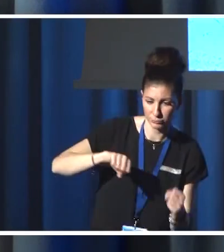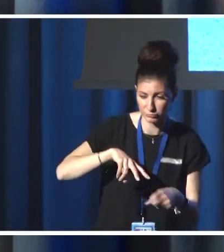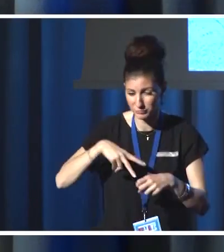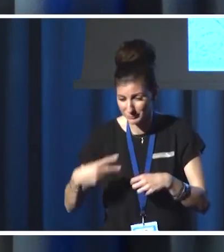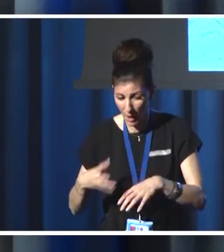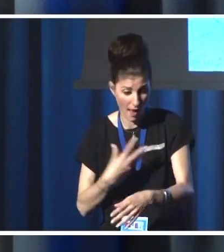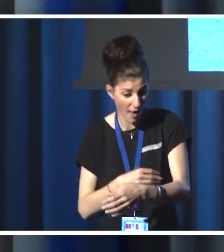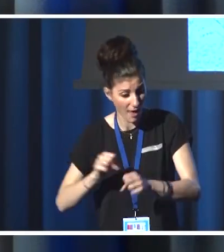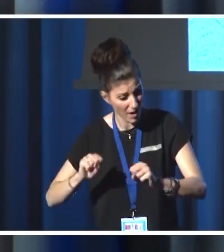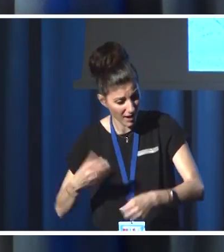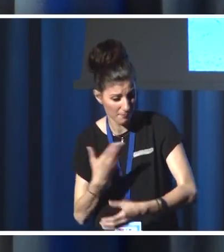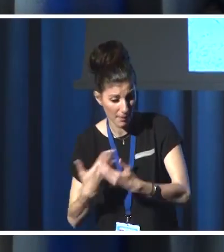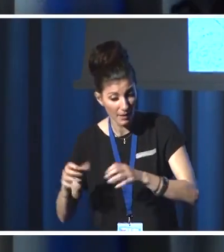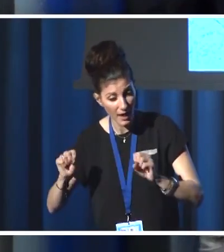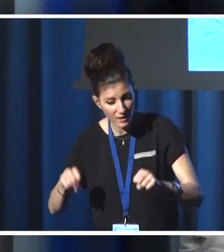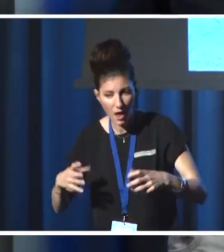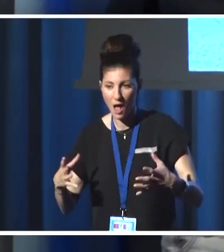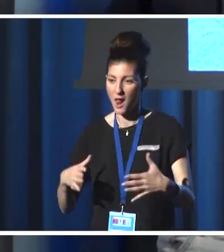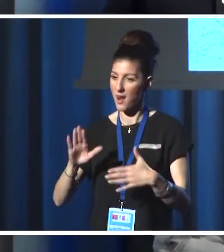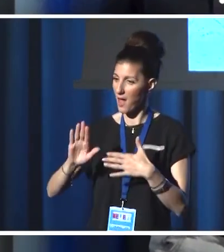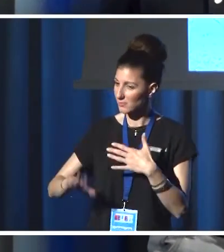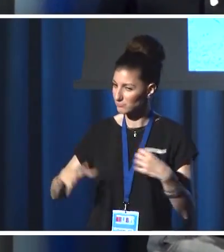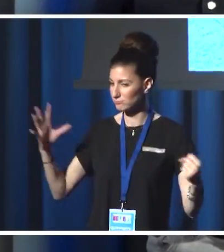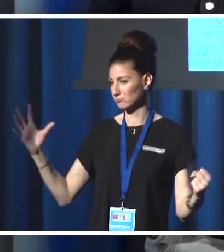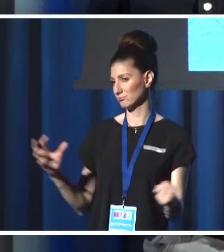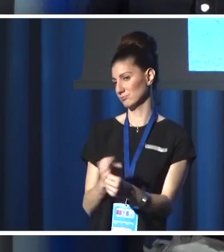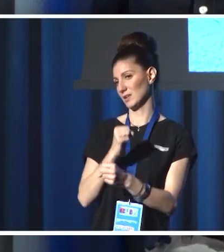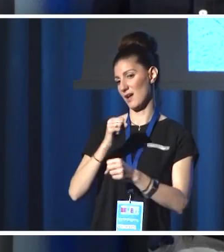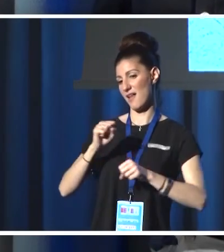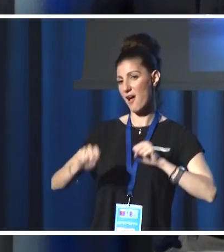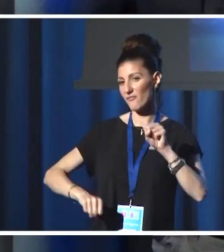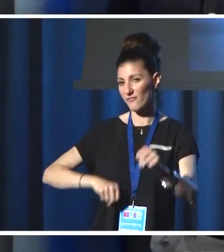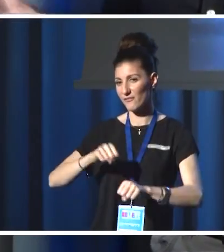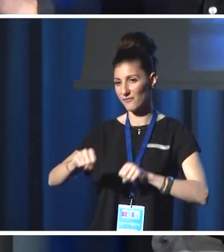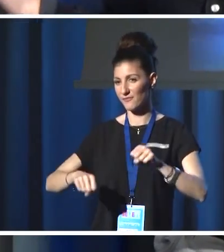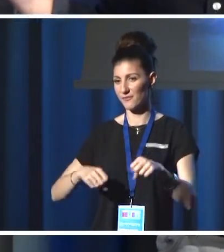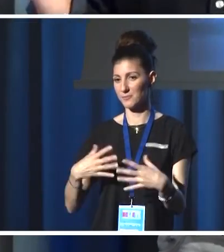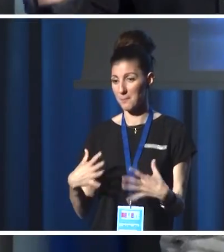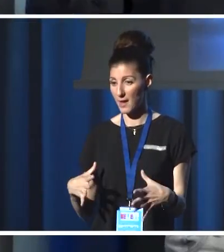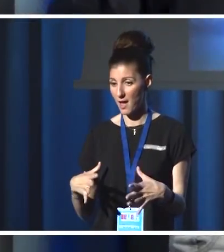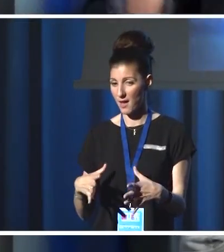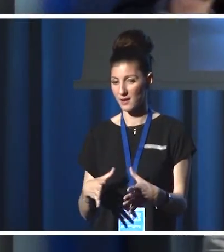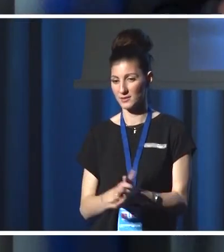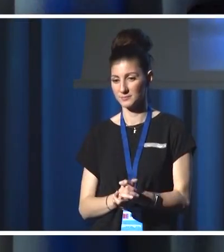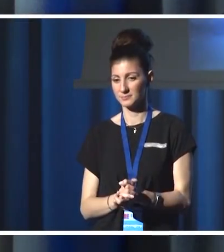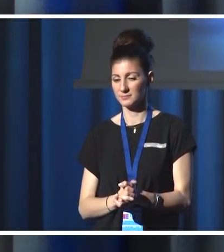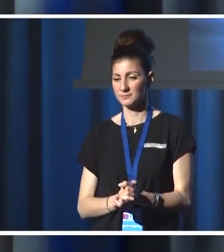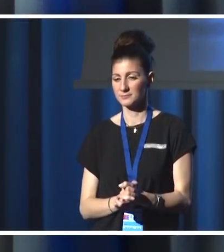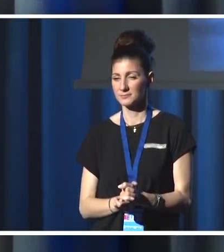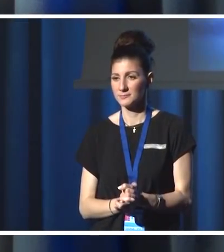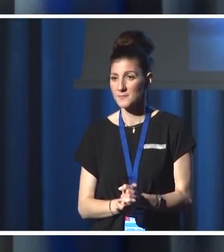ματώσαμε και στο τέλος μάθαμε να ποδηλατούν ο